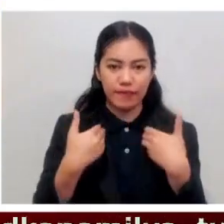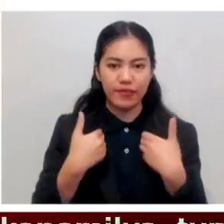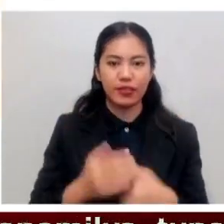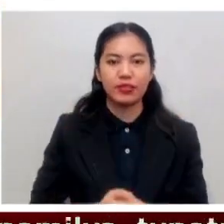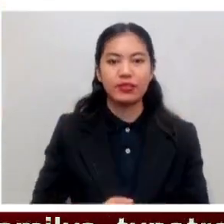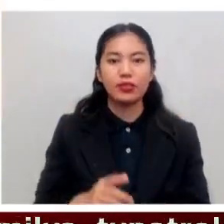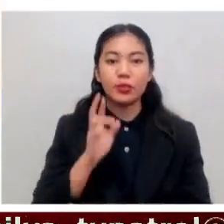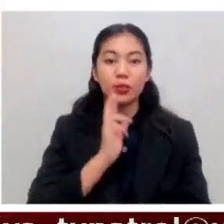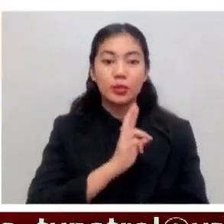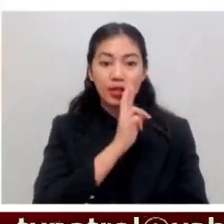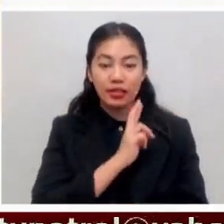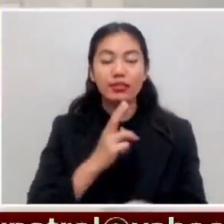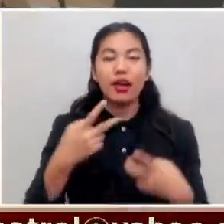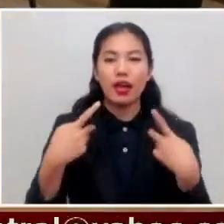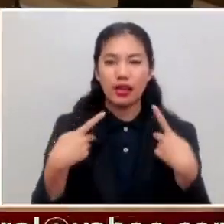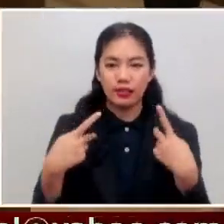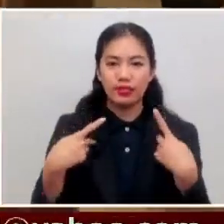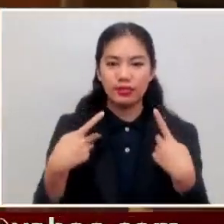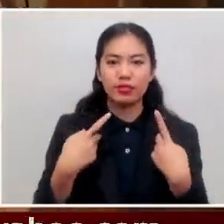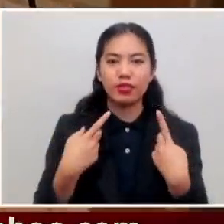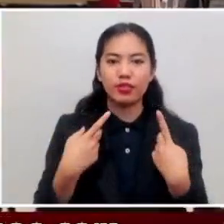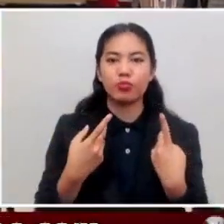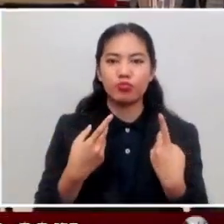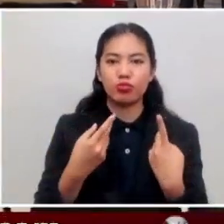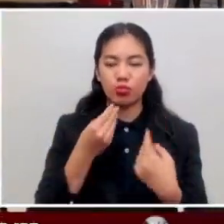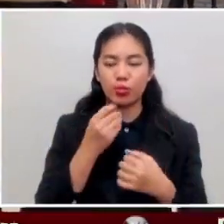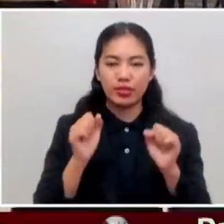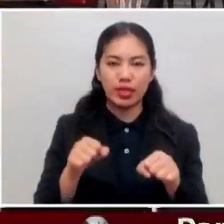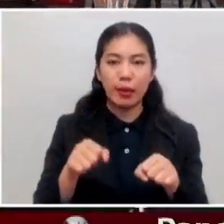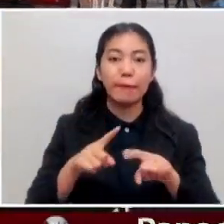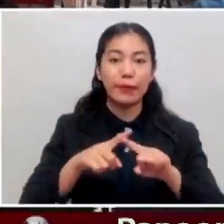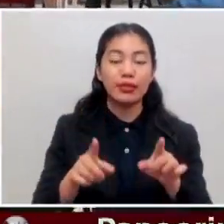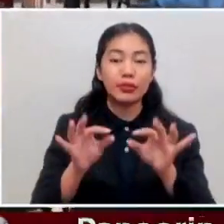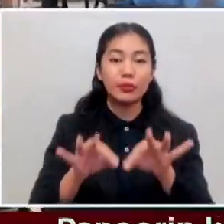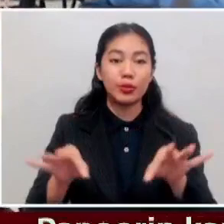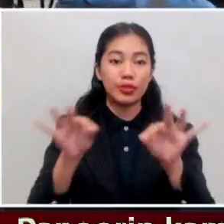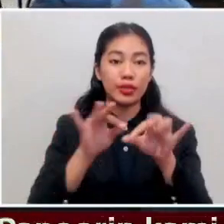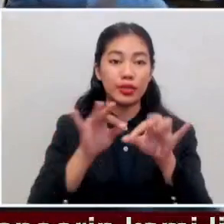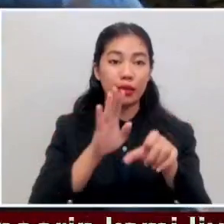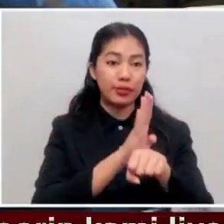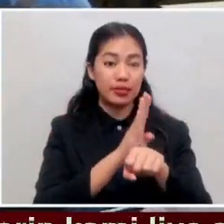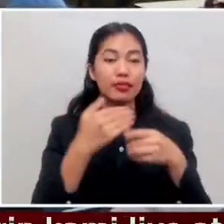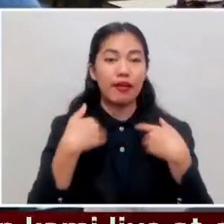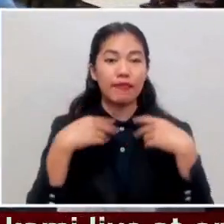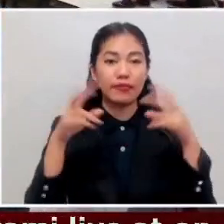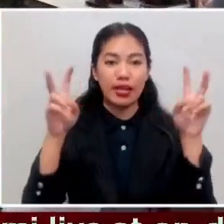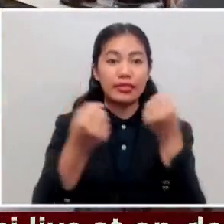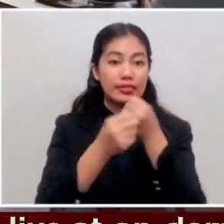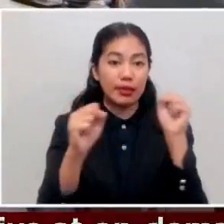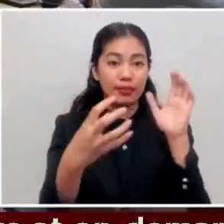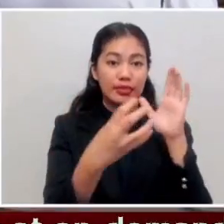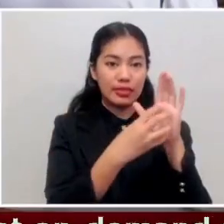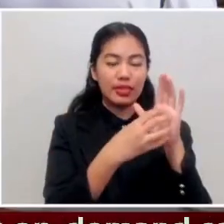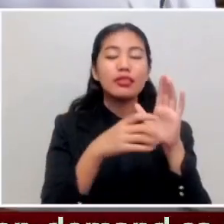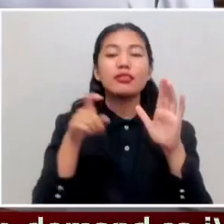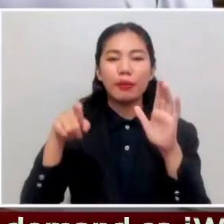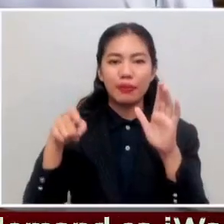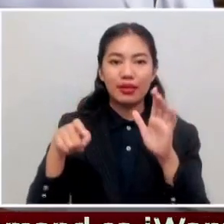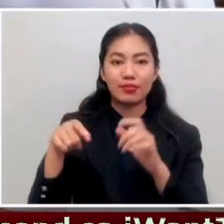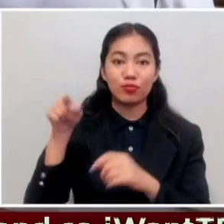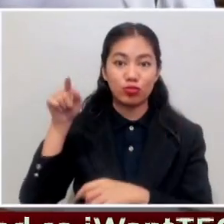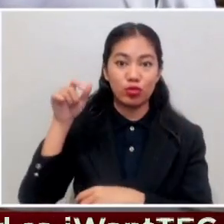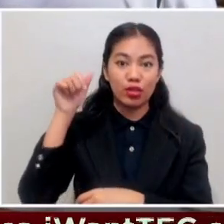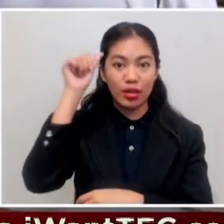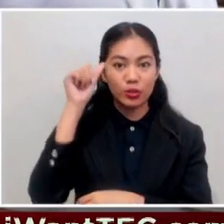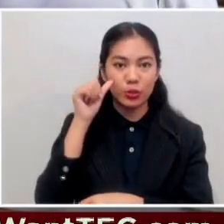bata. Pwede na ito sa Quezon City basta may safety seal ang establishment at may kasamang fully vaccinated na guardian. Inalis